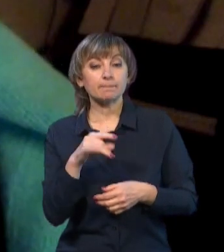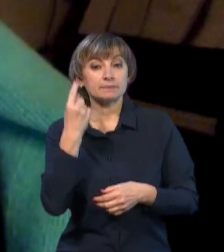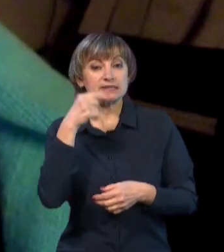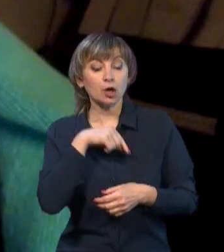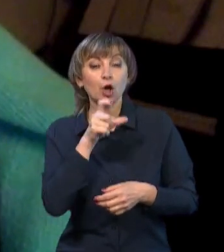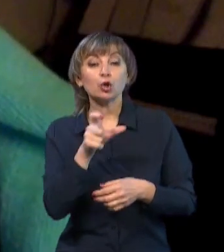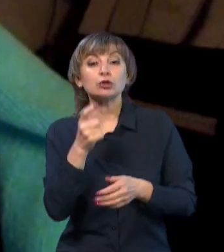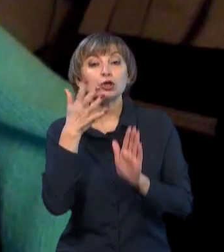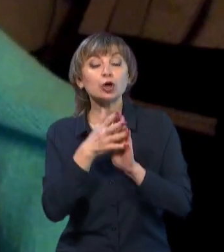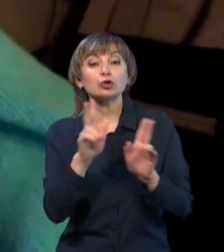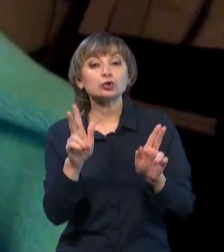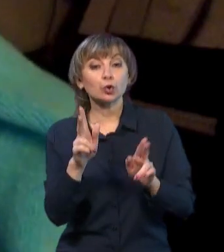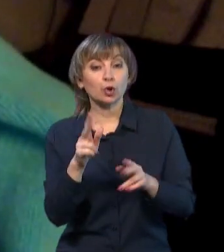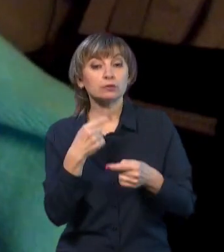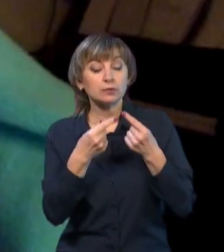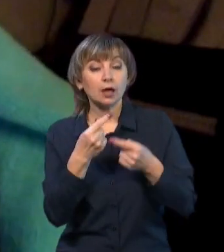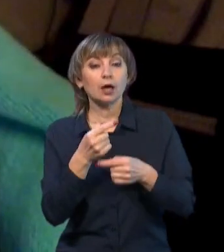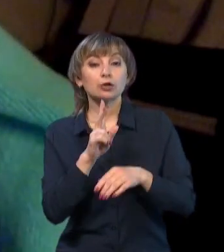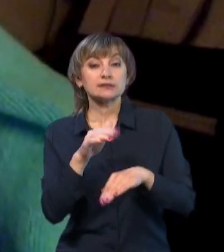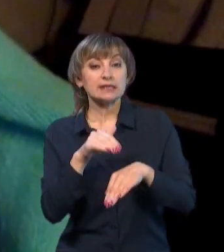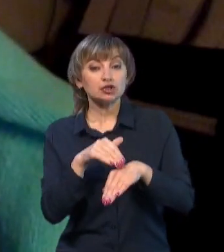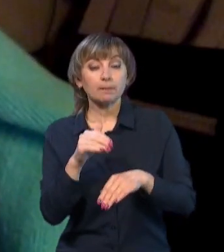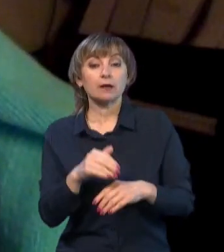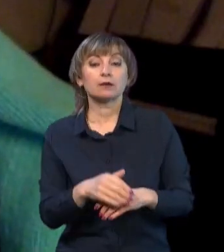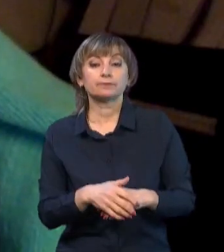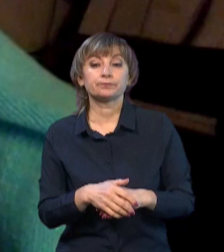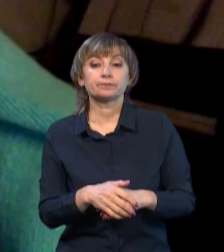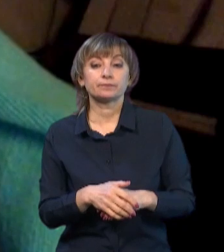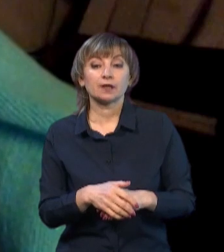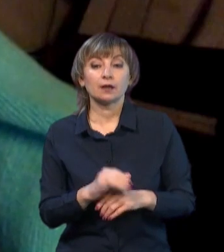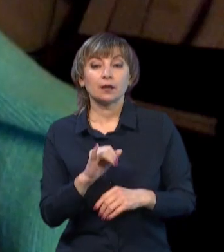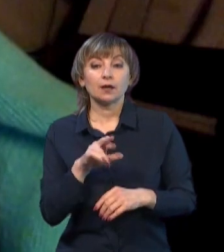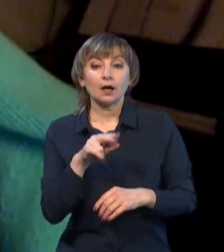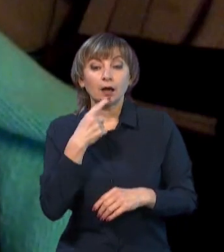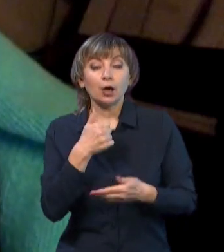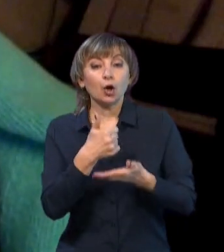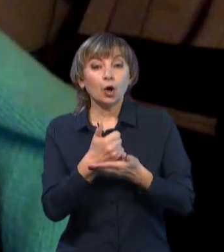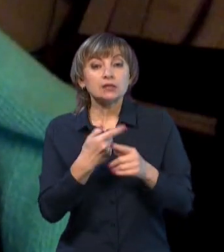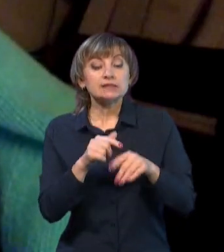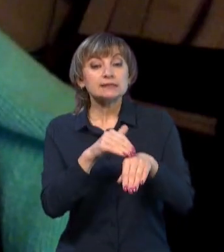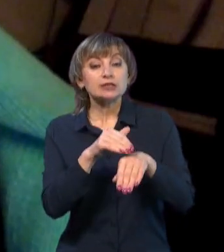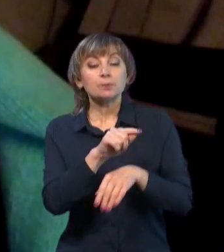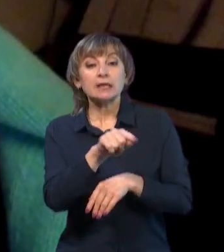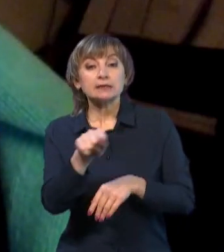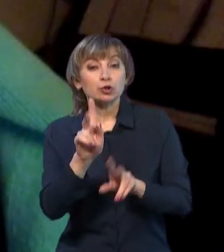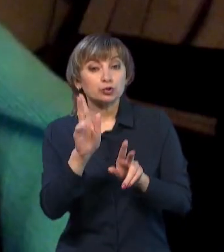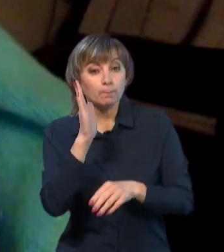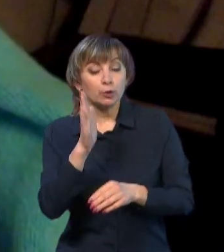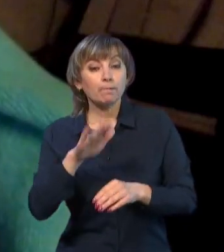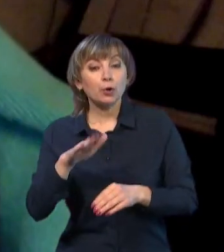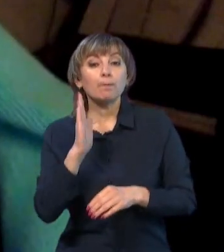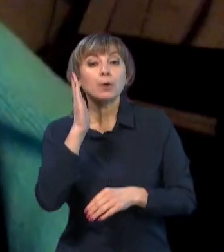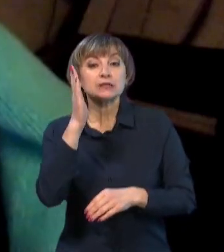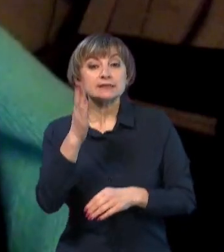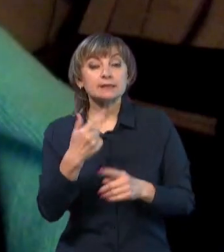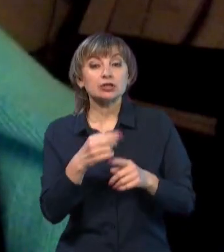власне, про що йдеться, їх зачіпає те, що має зачіпати. От, і я кажу, основне, щоб це зачепило тих, хто буде потім потенційним